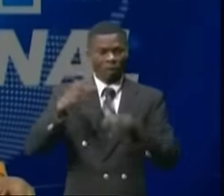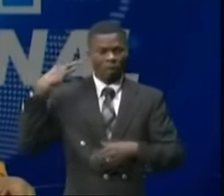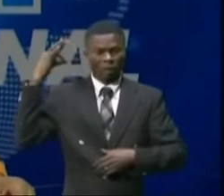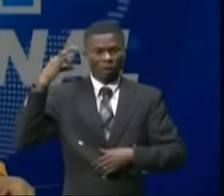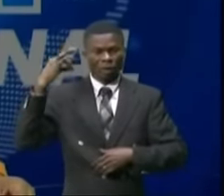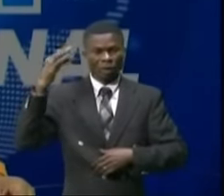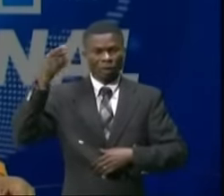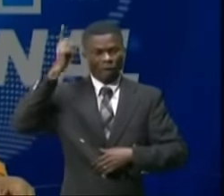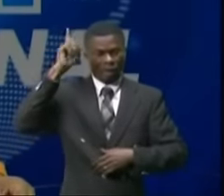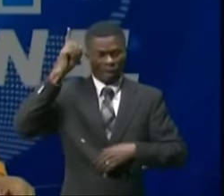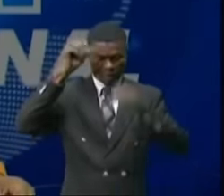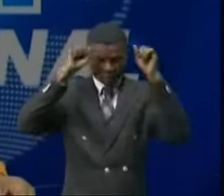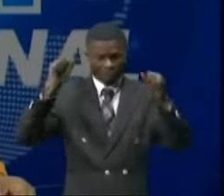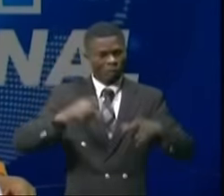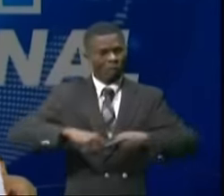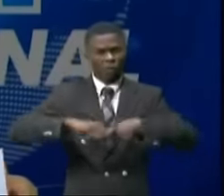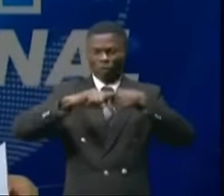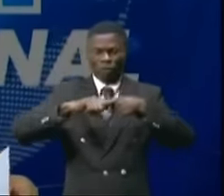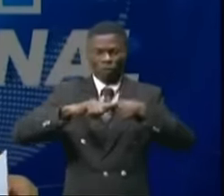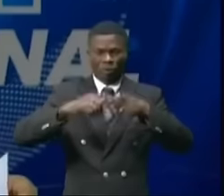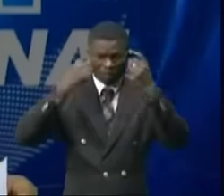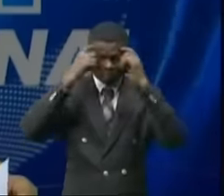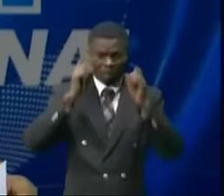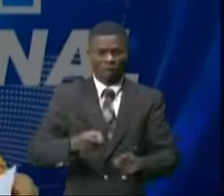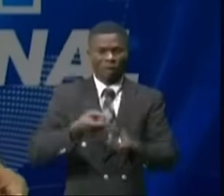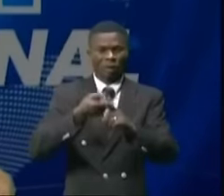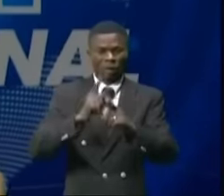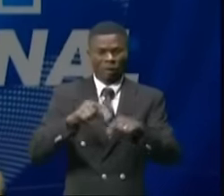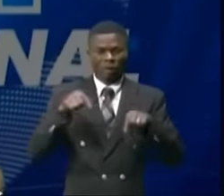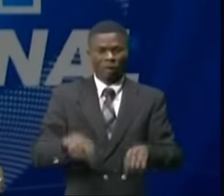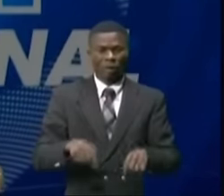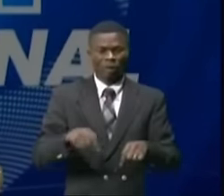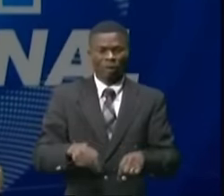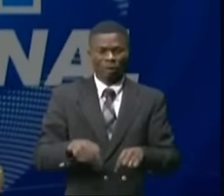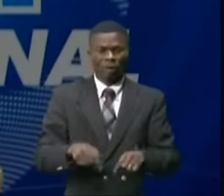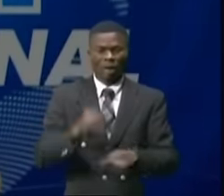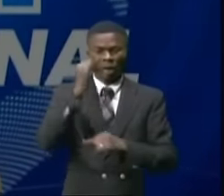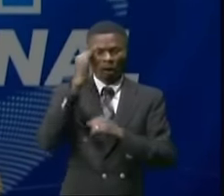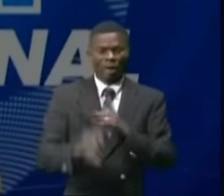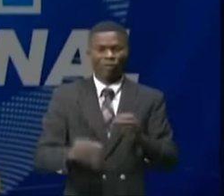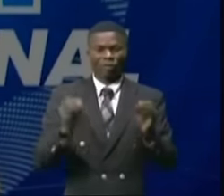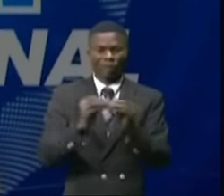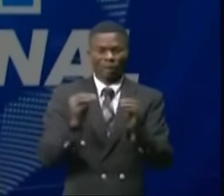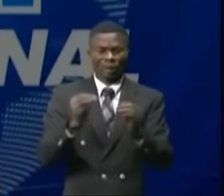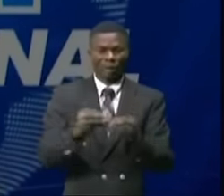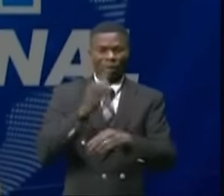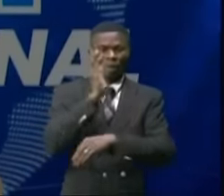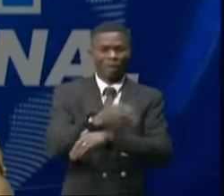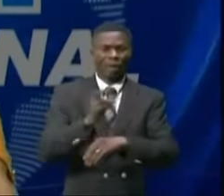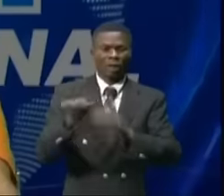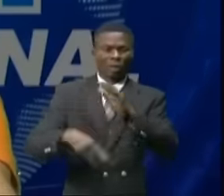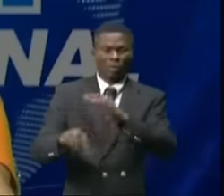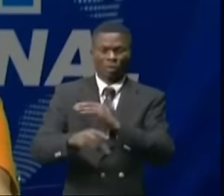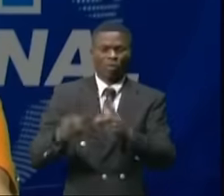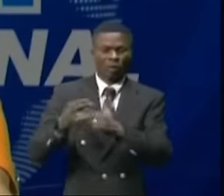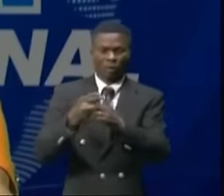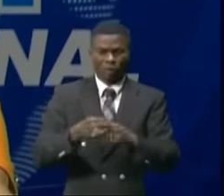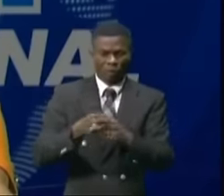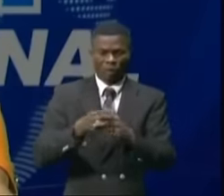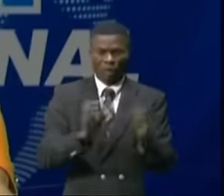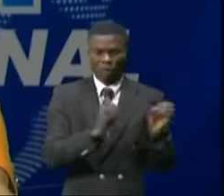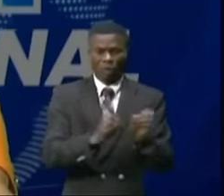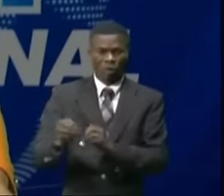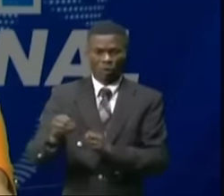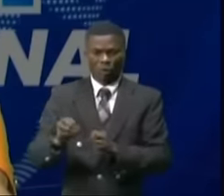candidats présidents est interdite. La décision est tombée aujourd'hui à l'issue du Conseil provincial de sécurité